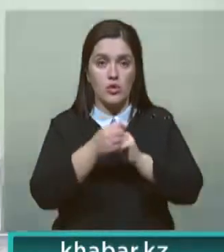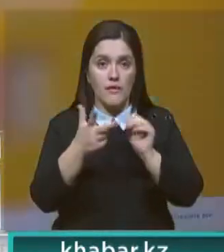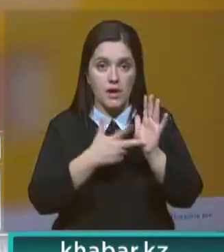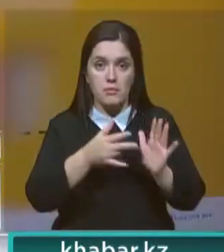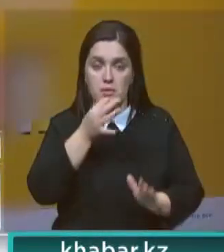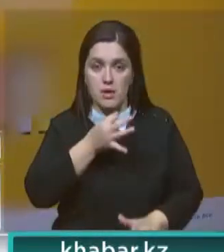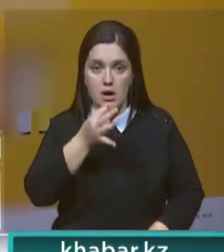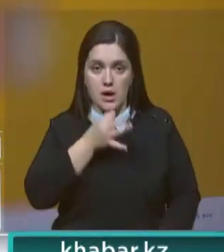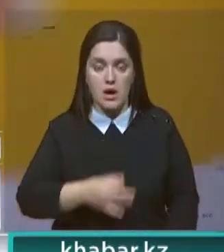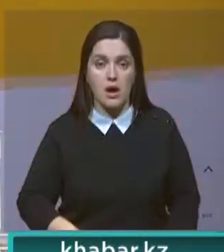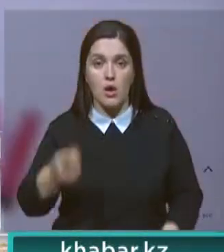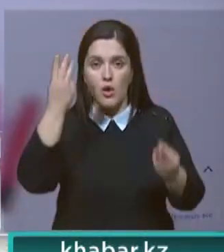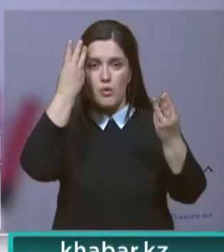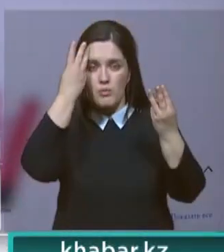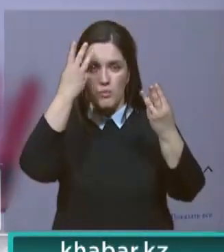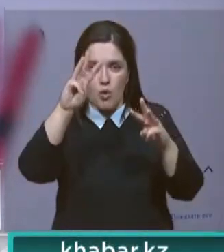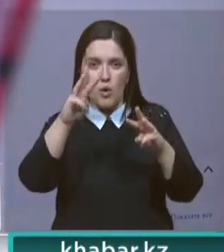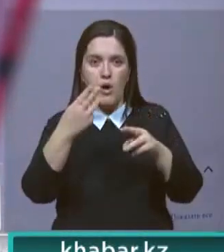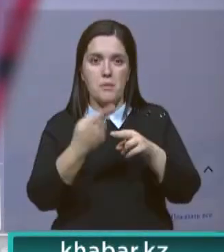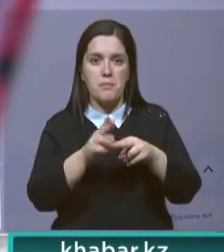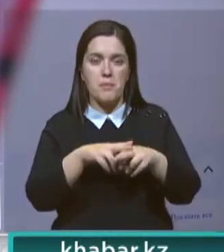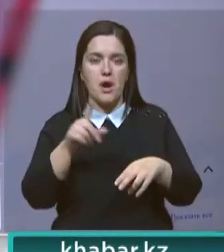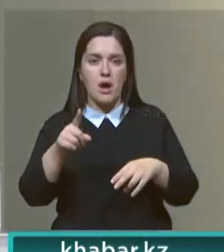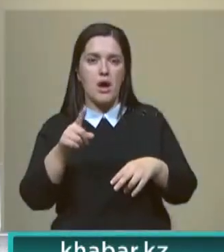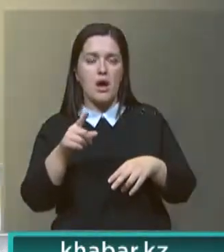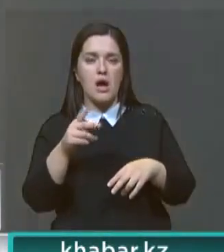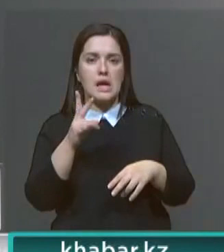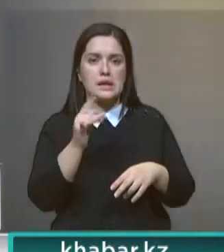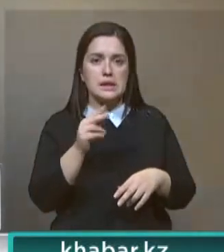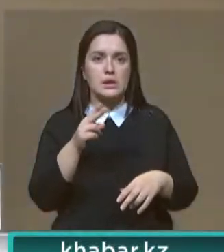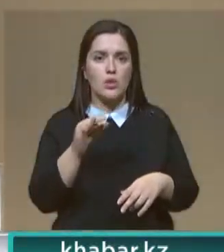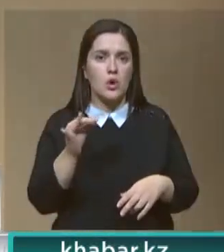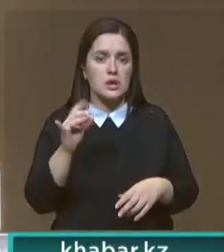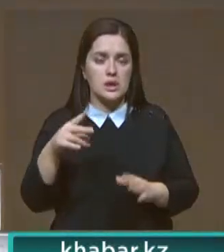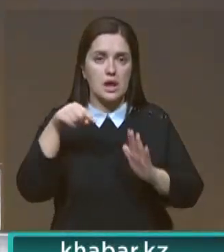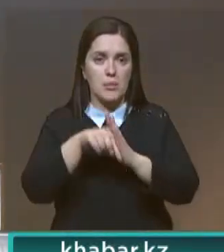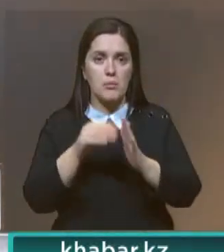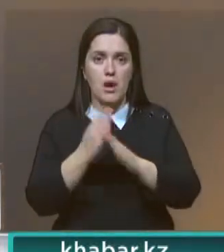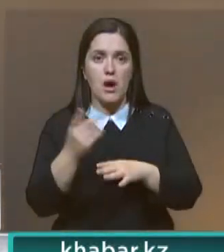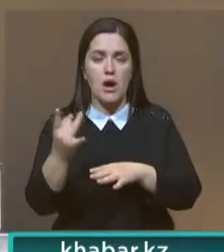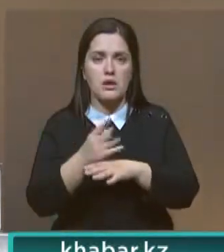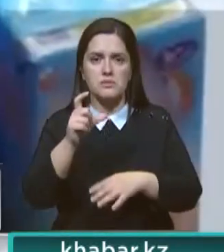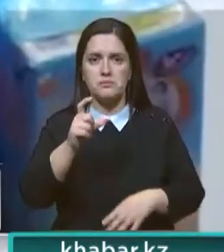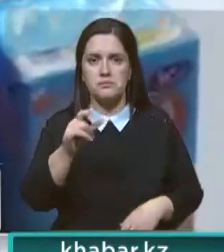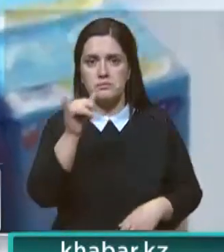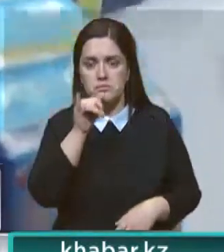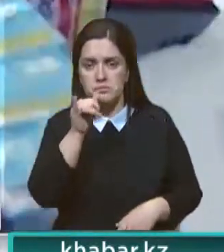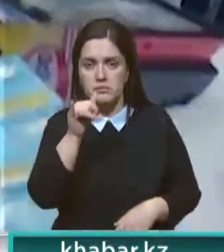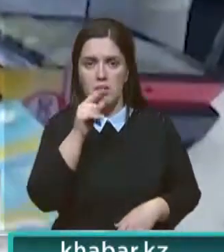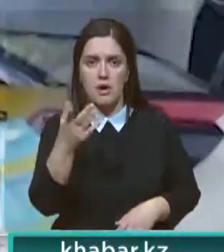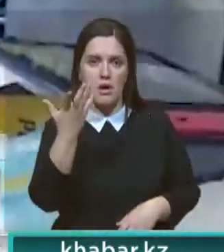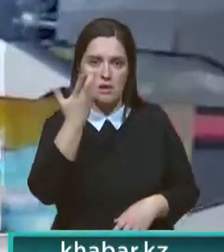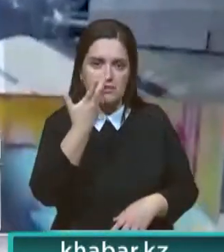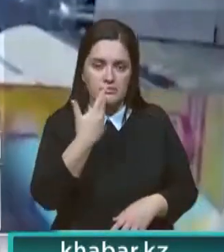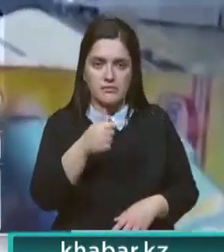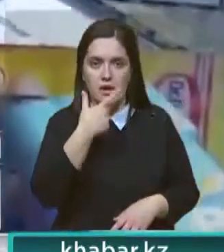Нет. Это модный гаджет для доставки никотина в организм. Среди молодежи электронные одноразовые вейпы очень популярны, а яркие вкусы, похожие